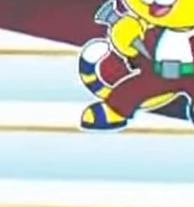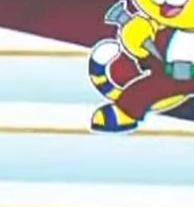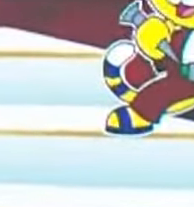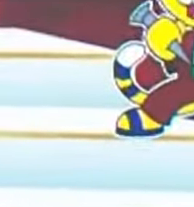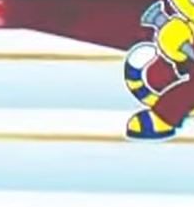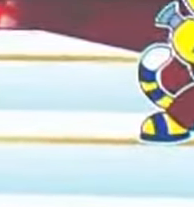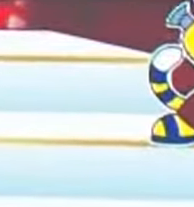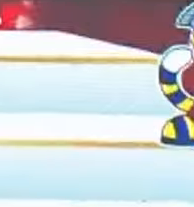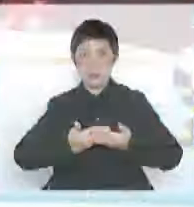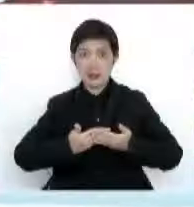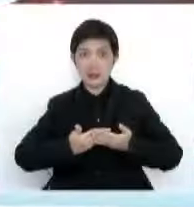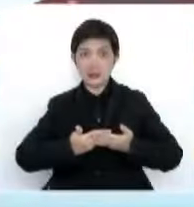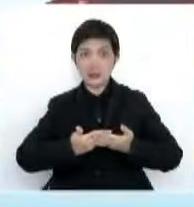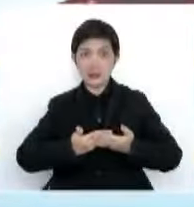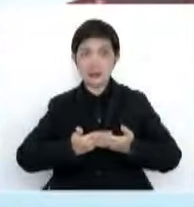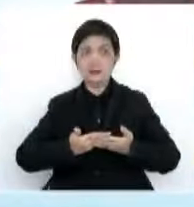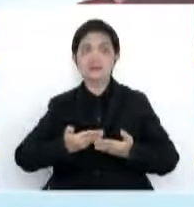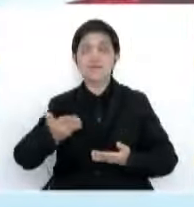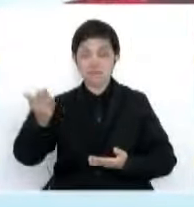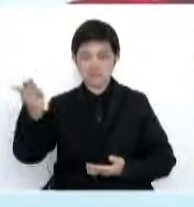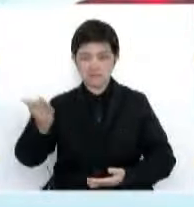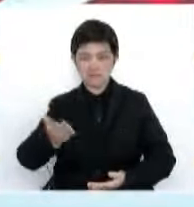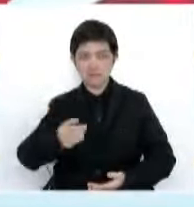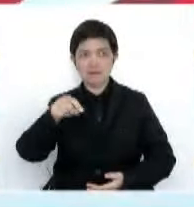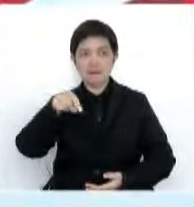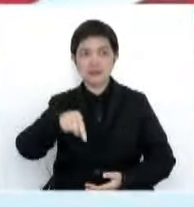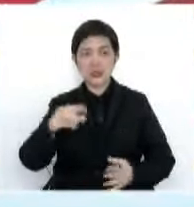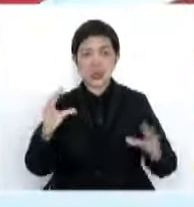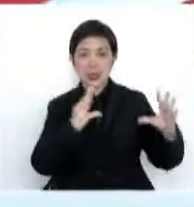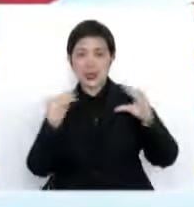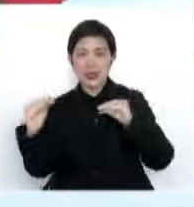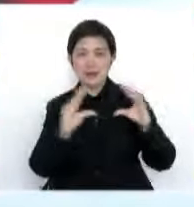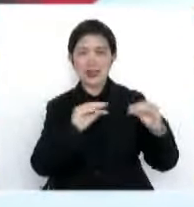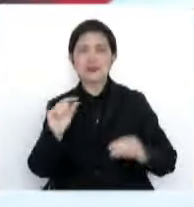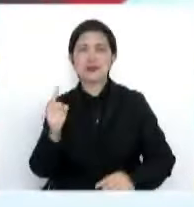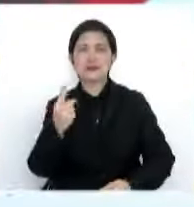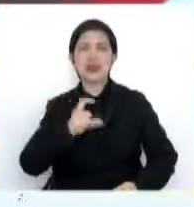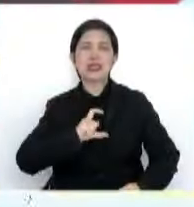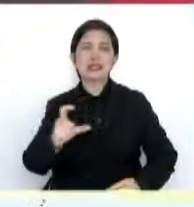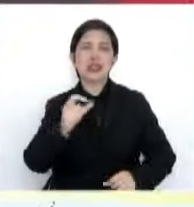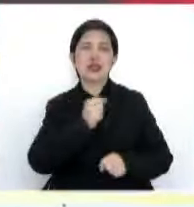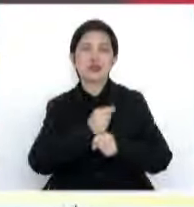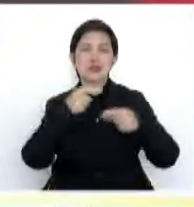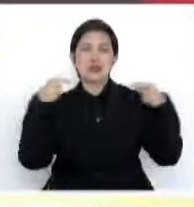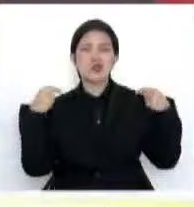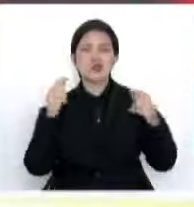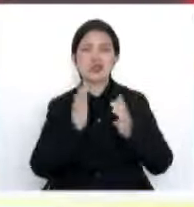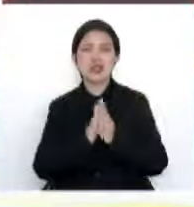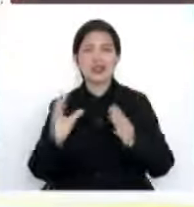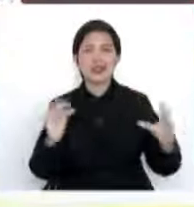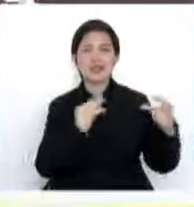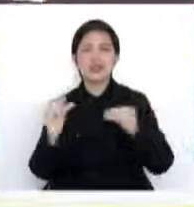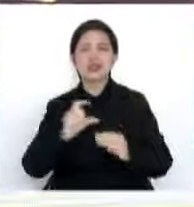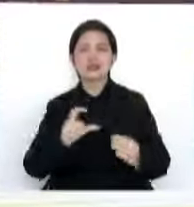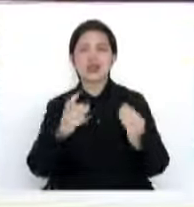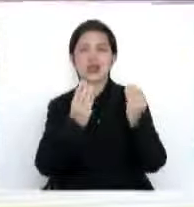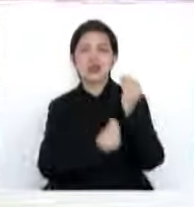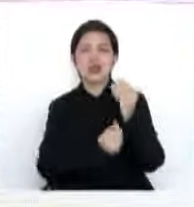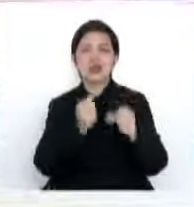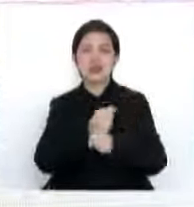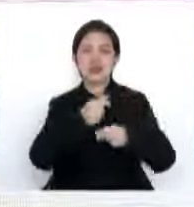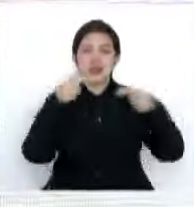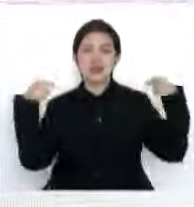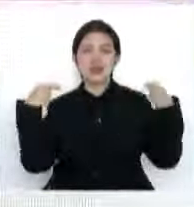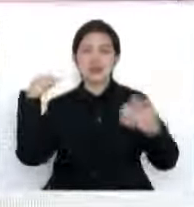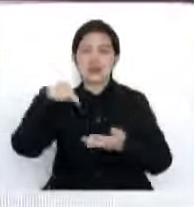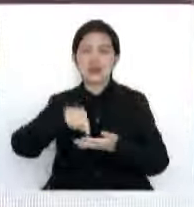Terima kasih pemirsa Anda masih bersama kami di debat pertama calon gubernur dan calon wakil gubernur DKI Jakarta tahun pemilihan